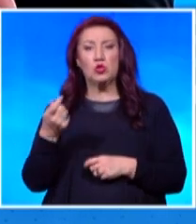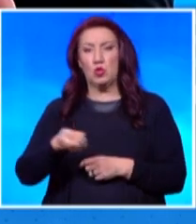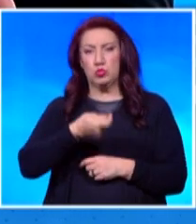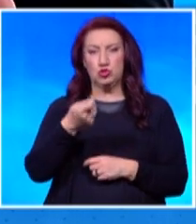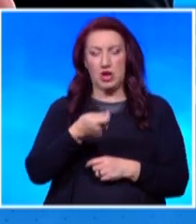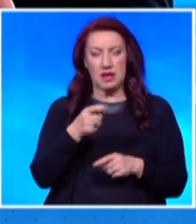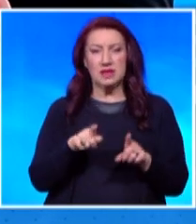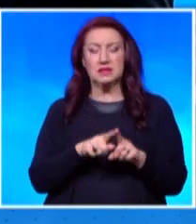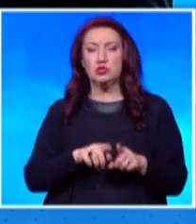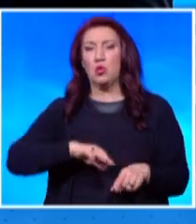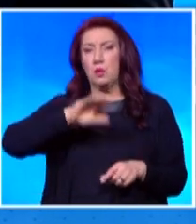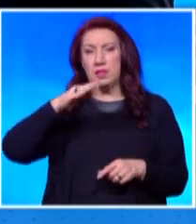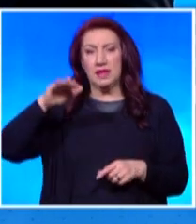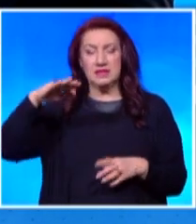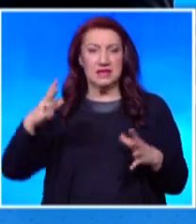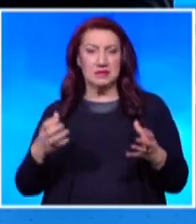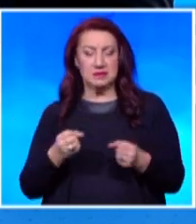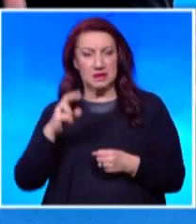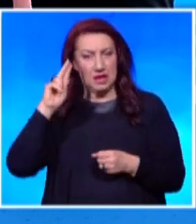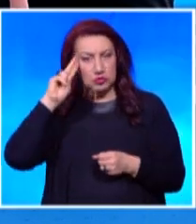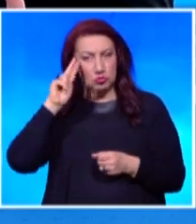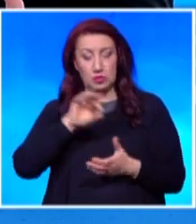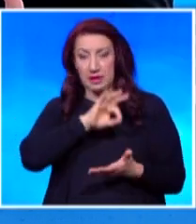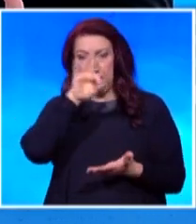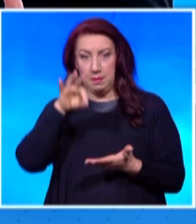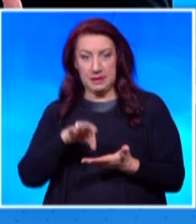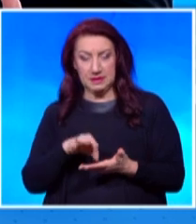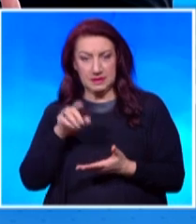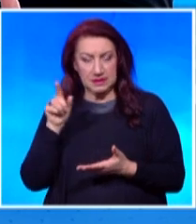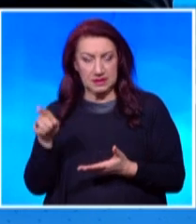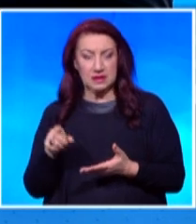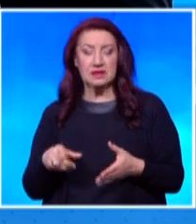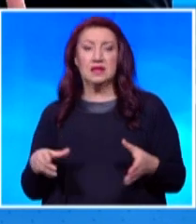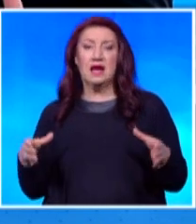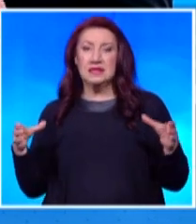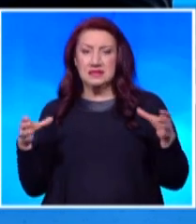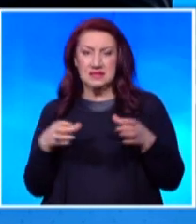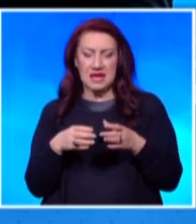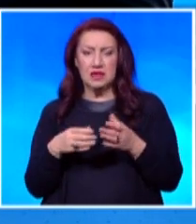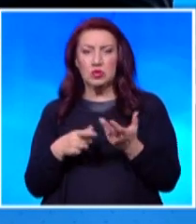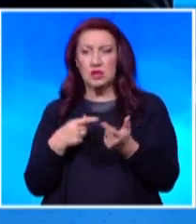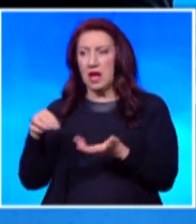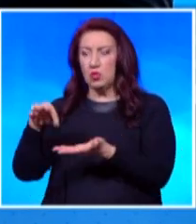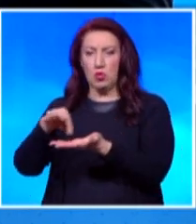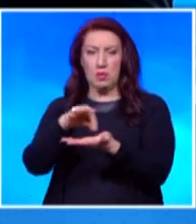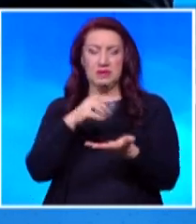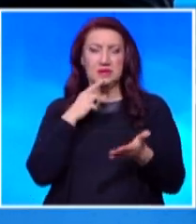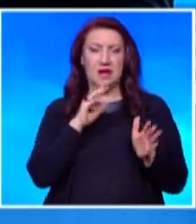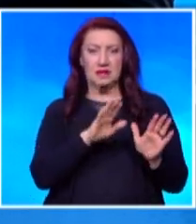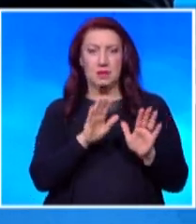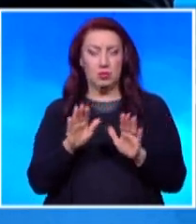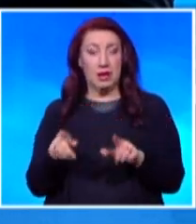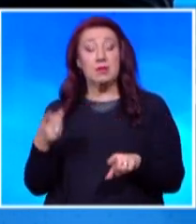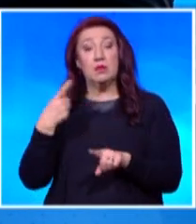от Планинска спасителна служба, заедно да се събереме на няколко места, в които да помогнем на и лекари